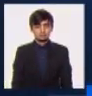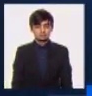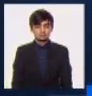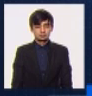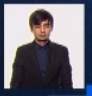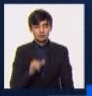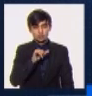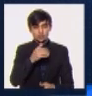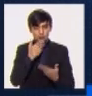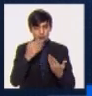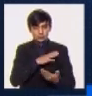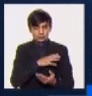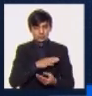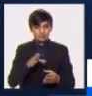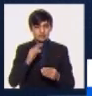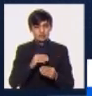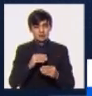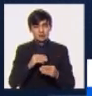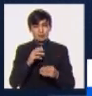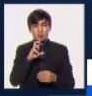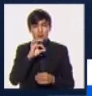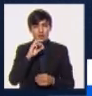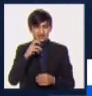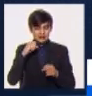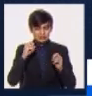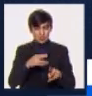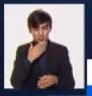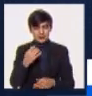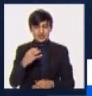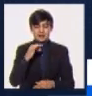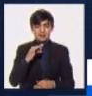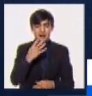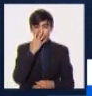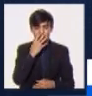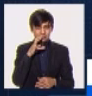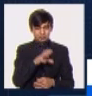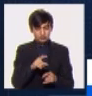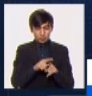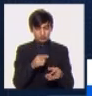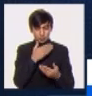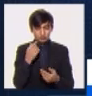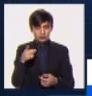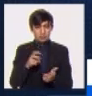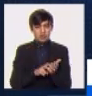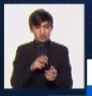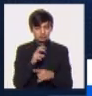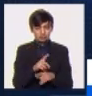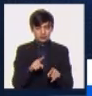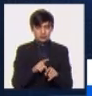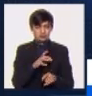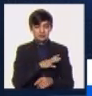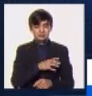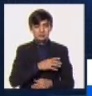У них не было ни бокса, ни вот этих, я так думаю, что аппаратов, или они побоялись зайти к ним, чтобы поставить